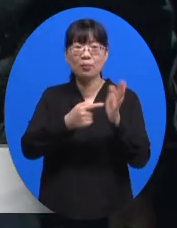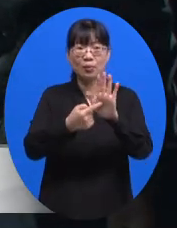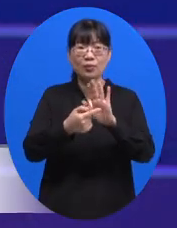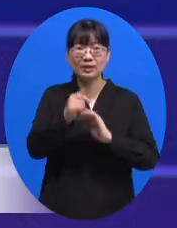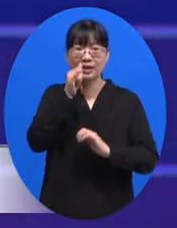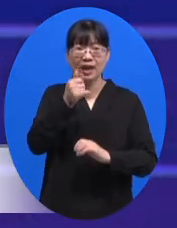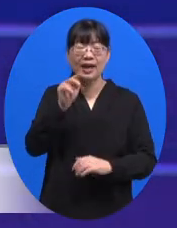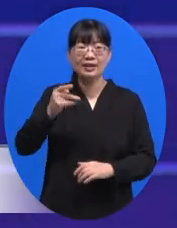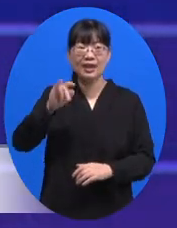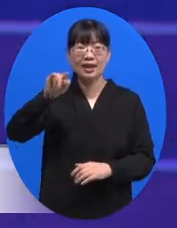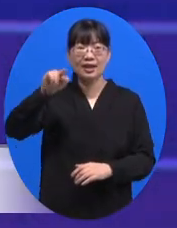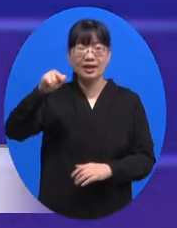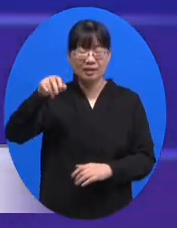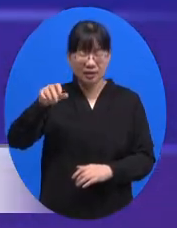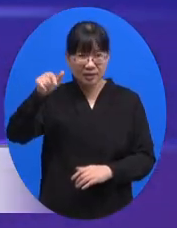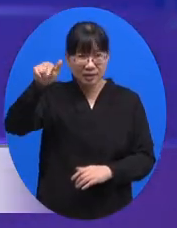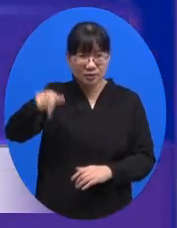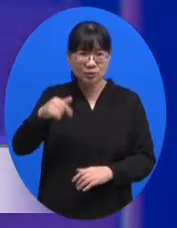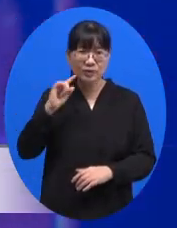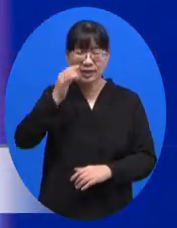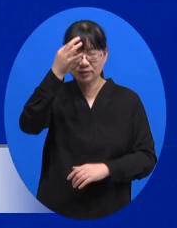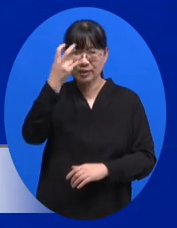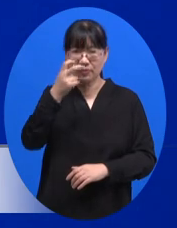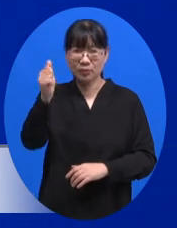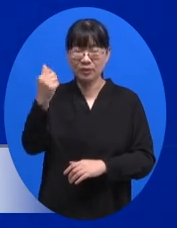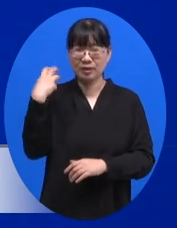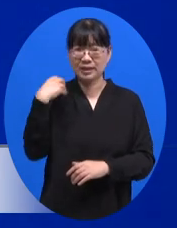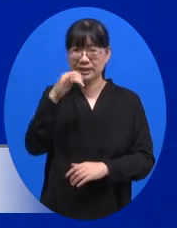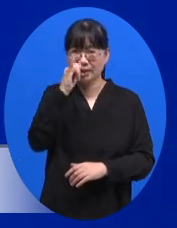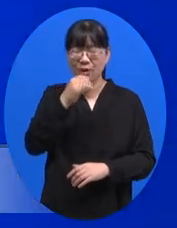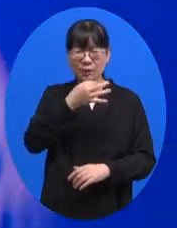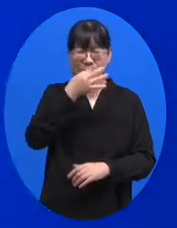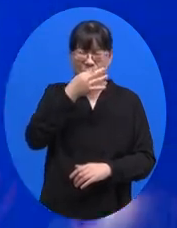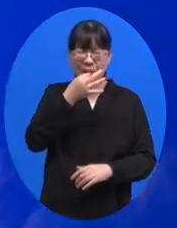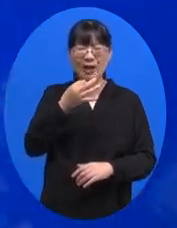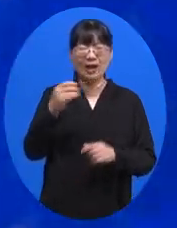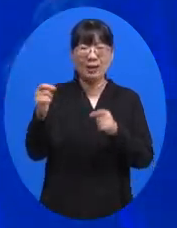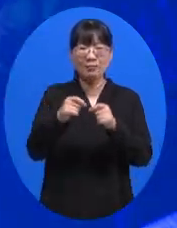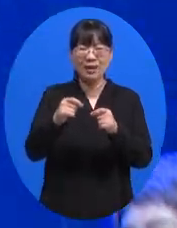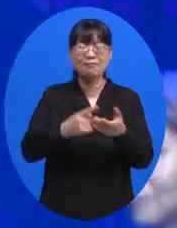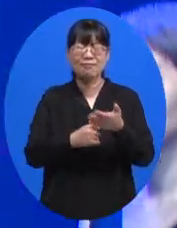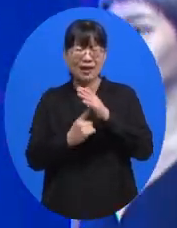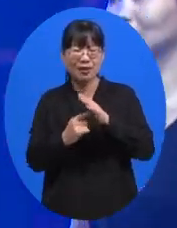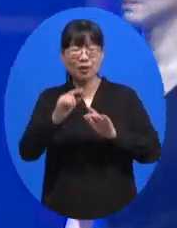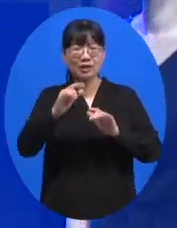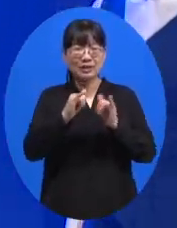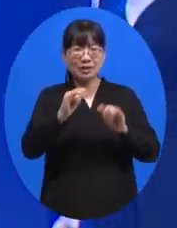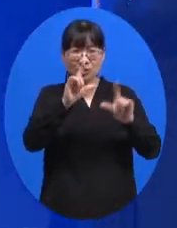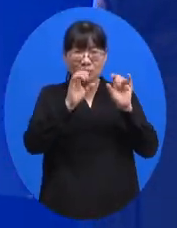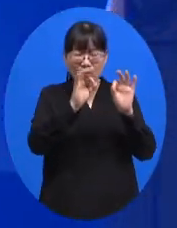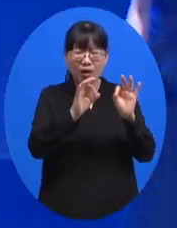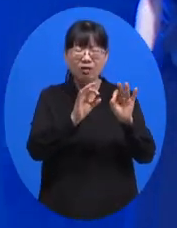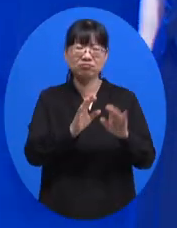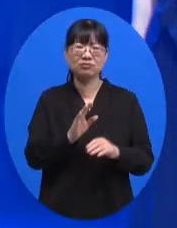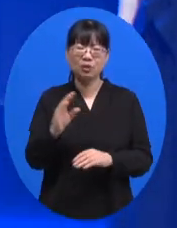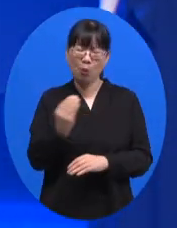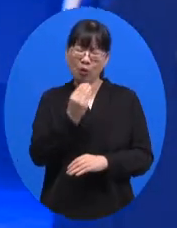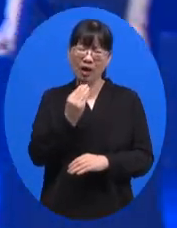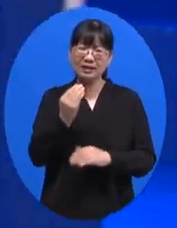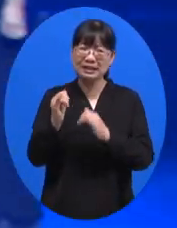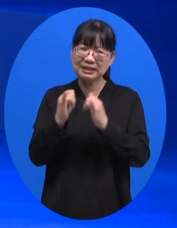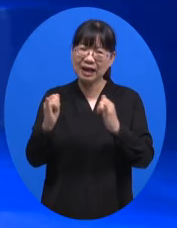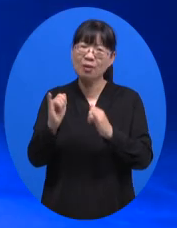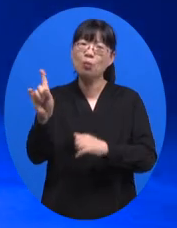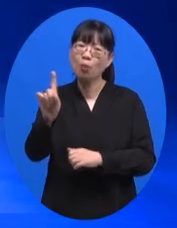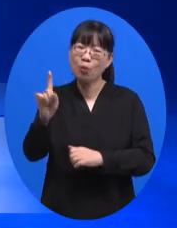작품은 한태숙 예술감독이 연출을 맡아 욕망과 탐욕 앞에 굴복하고 파멸을 가는 모습을 통해 고귀한 인간이란 무엇인지